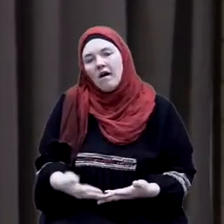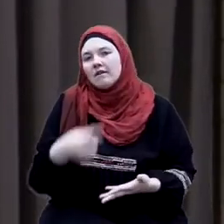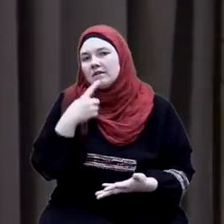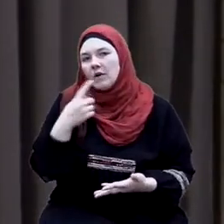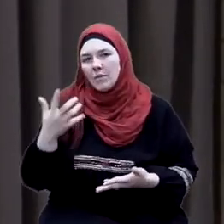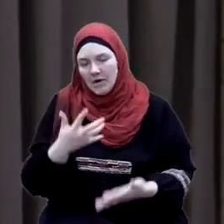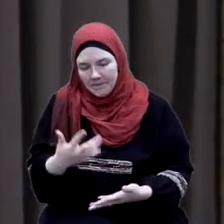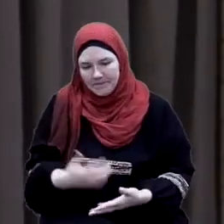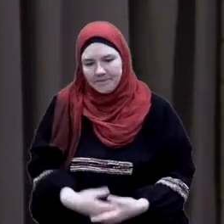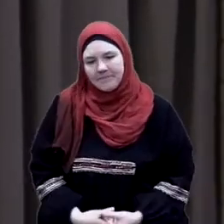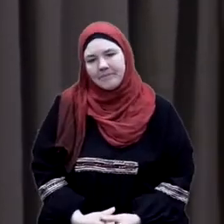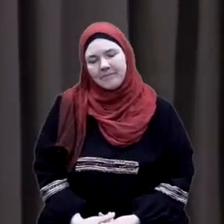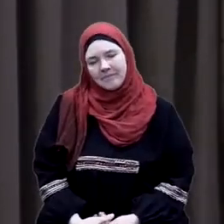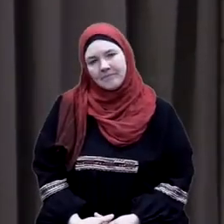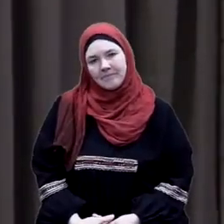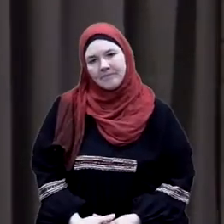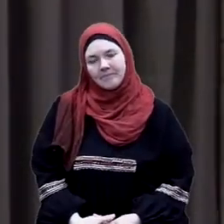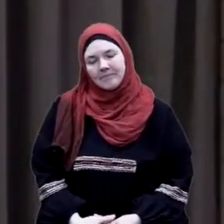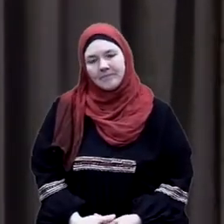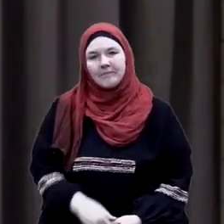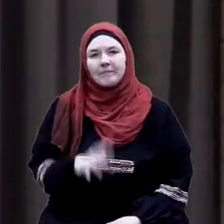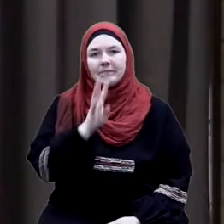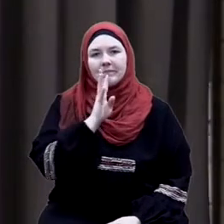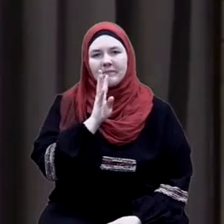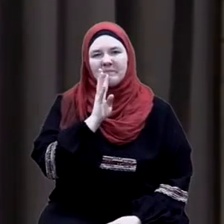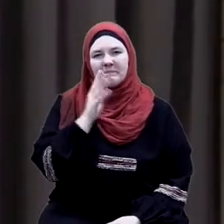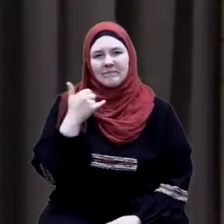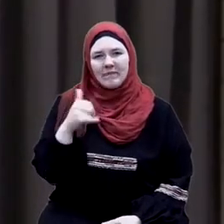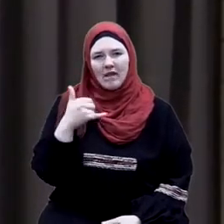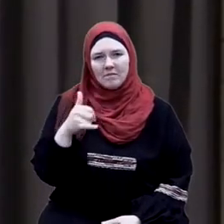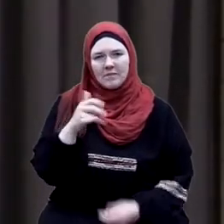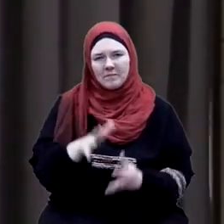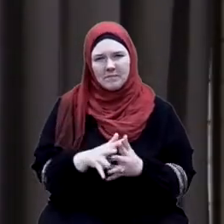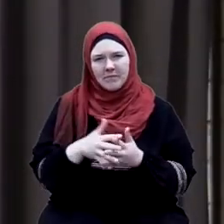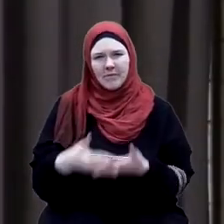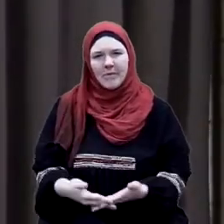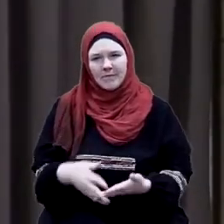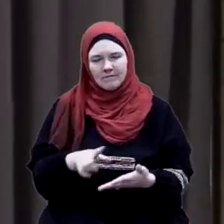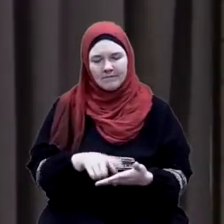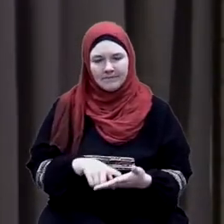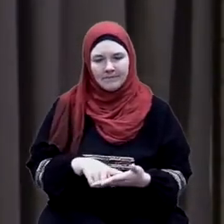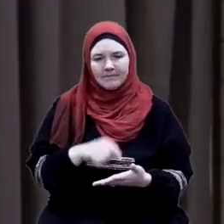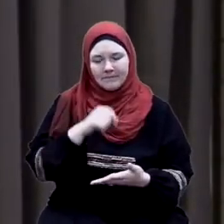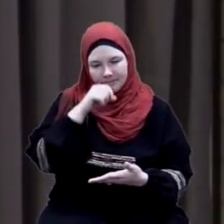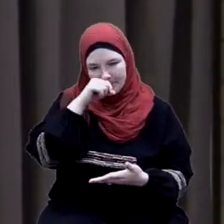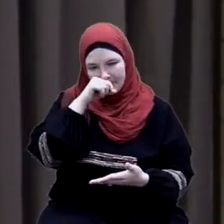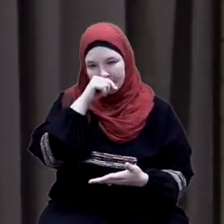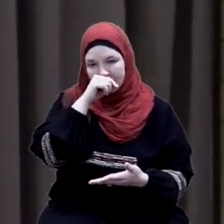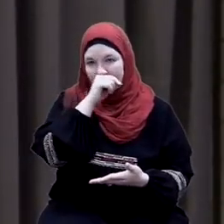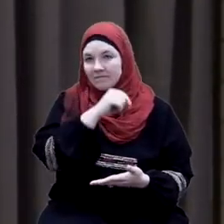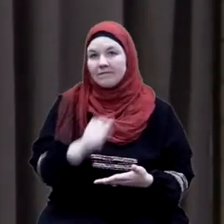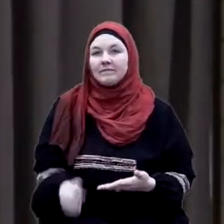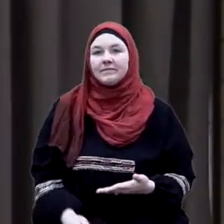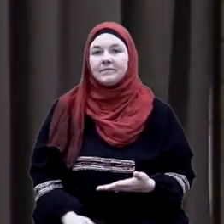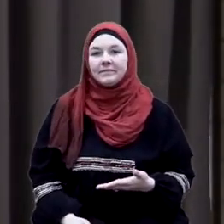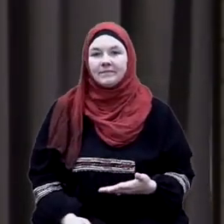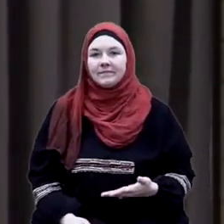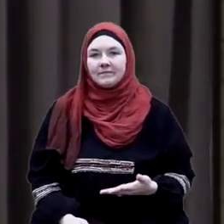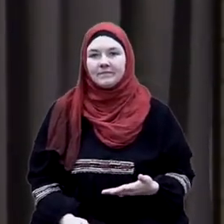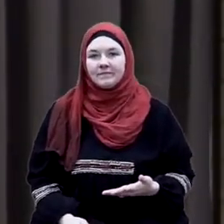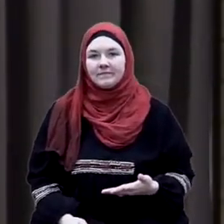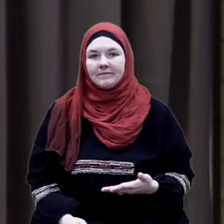وَالْأَرْضِ وَالْجِبَالِ فَأَبَيْنَ أَنْ يَحْمِلْنَهَا وَأَشْفَقْنَ مِنْهَا